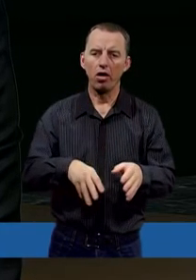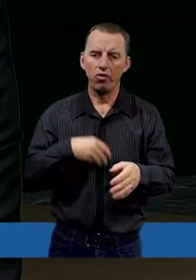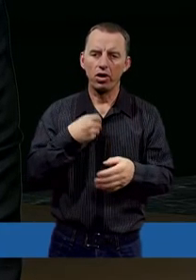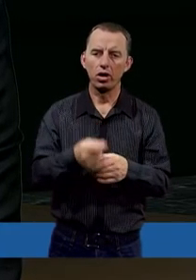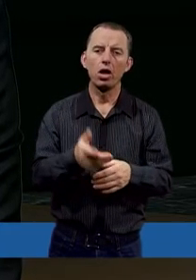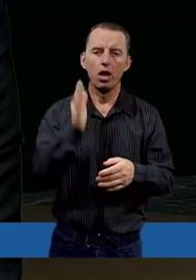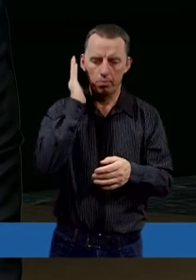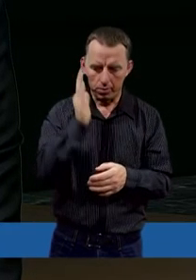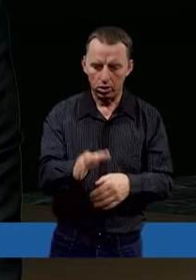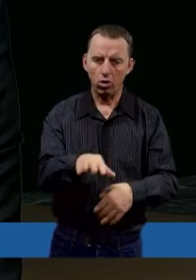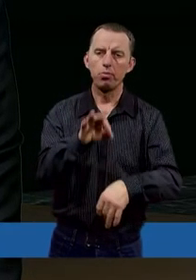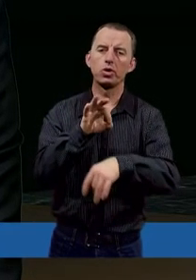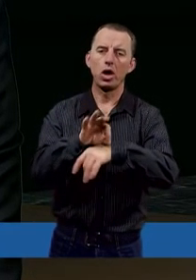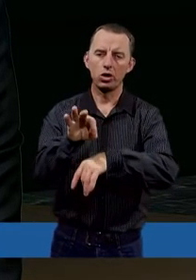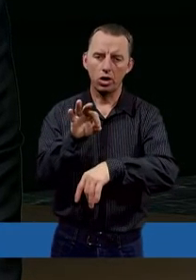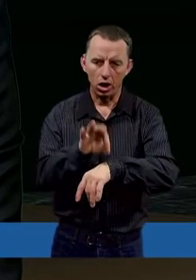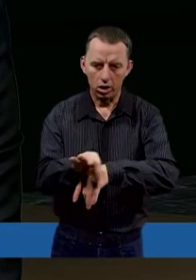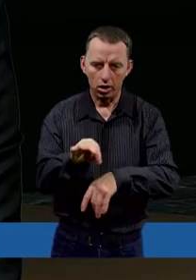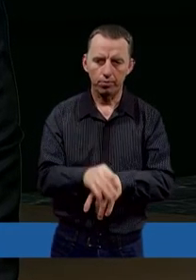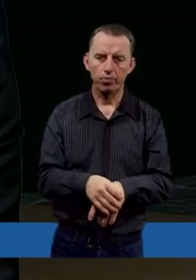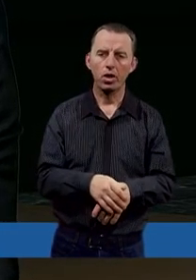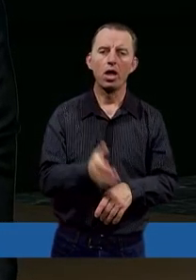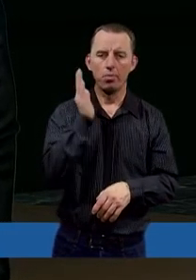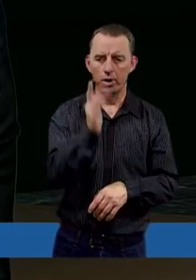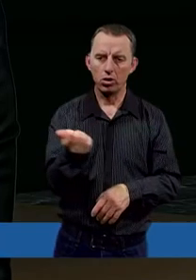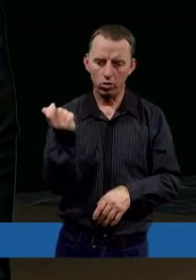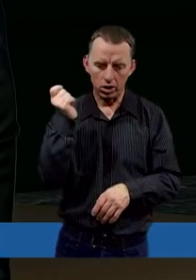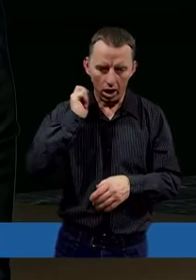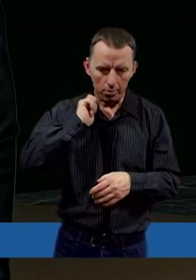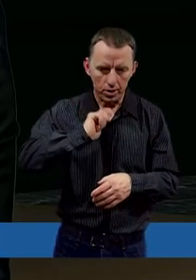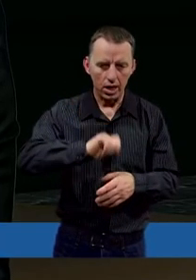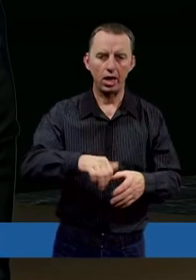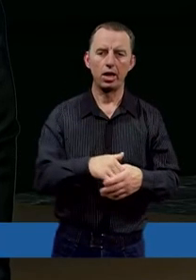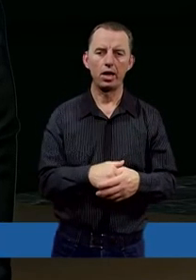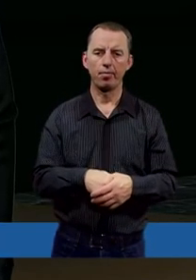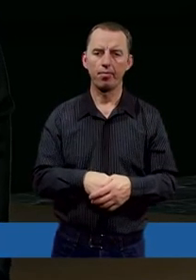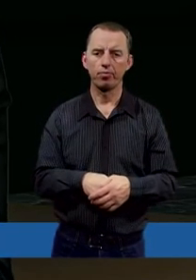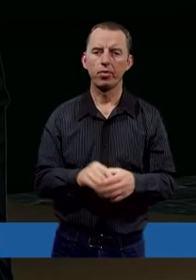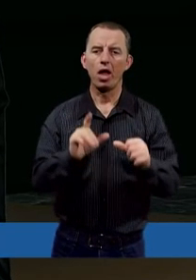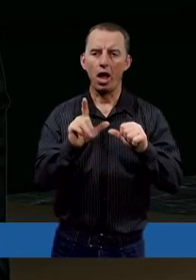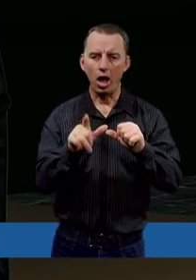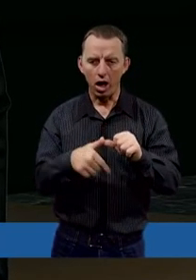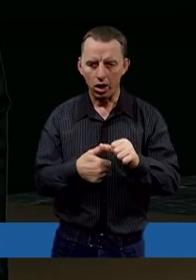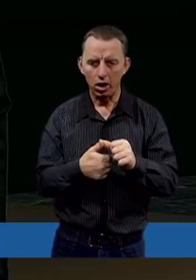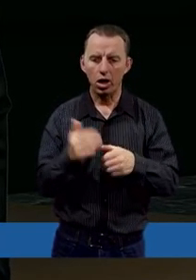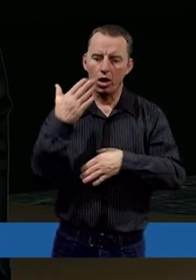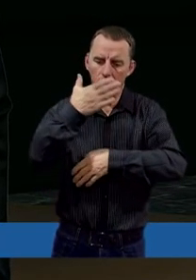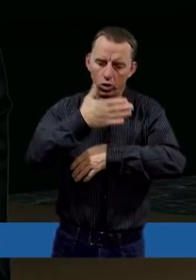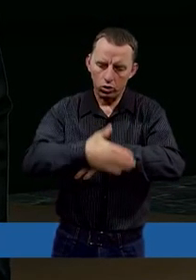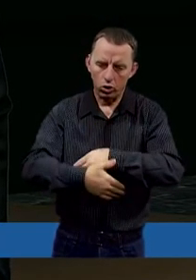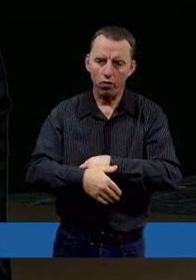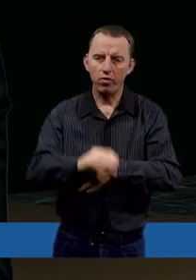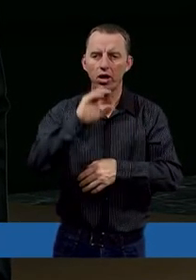będą prześladowani, wręcz będą zabijani, ale w końcowej